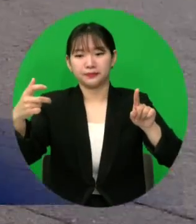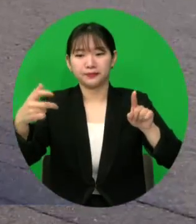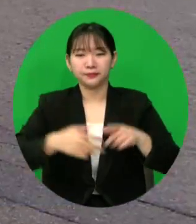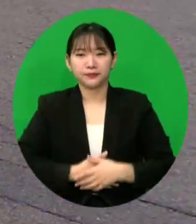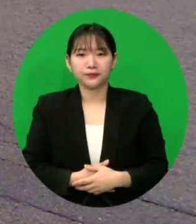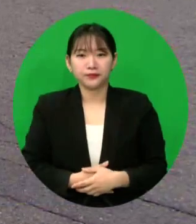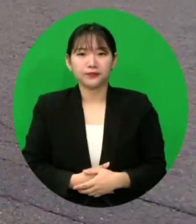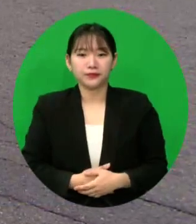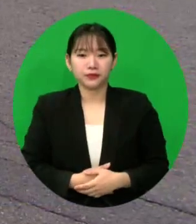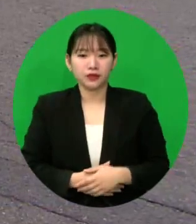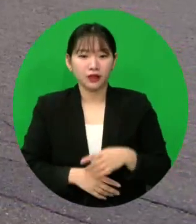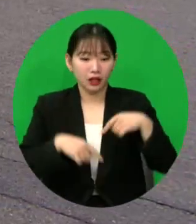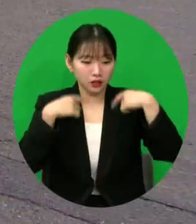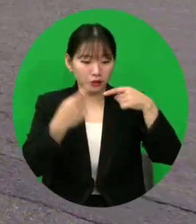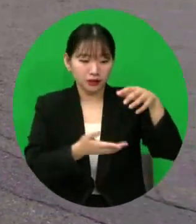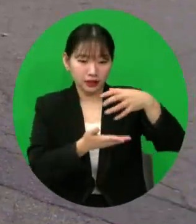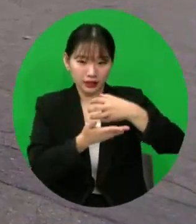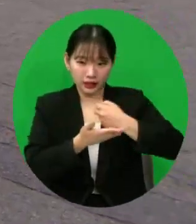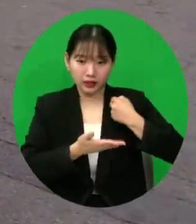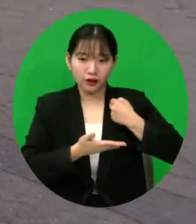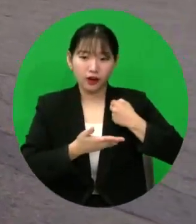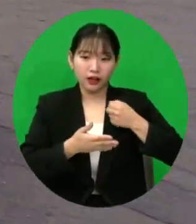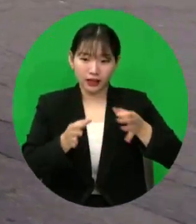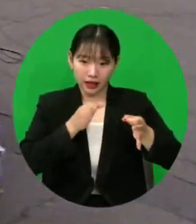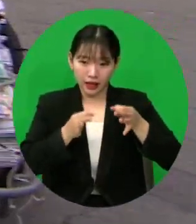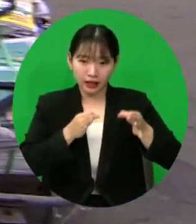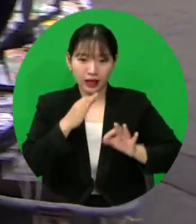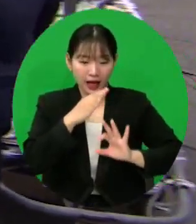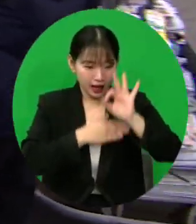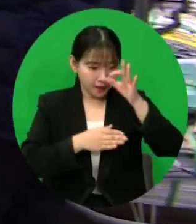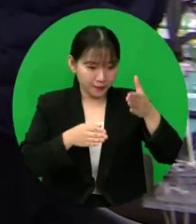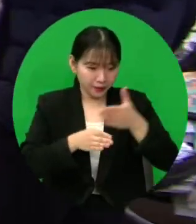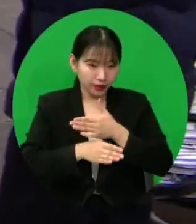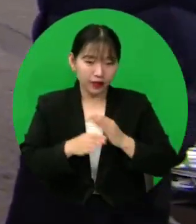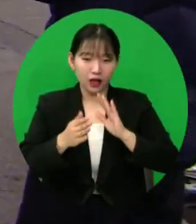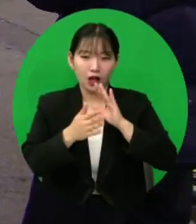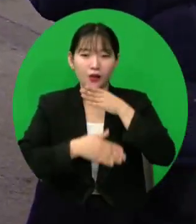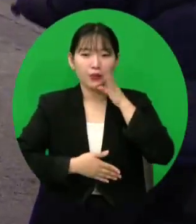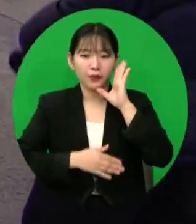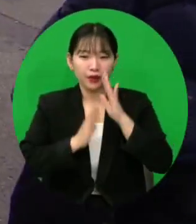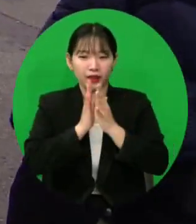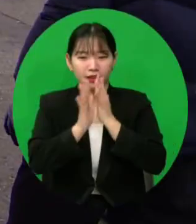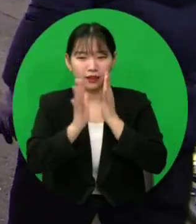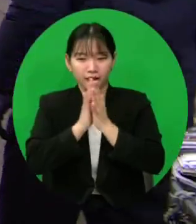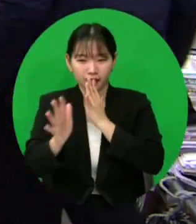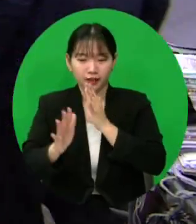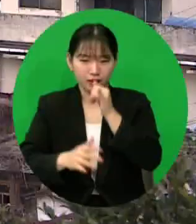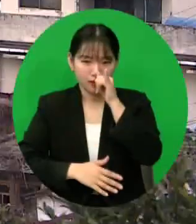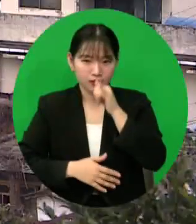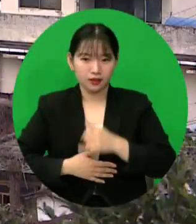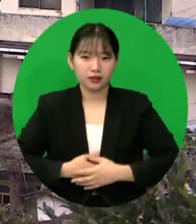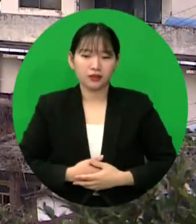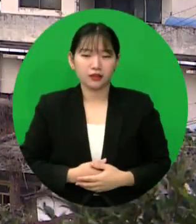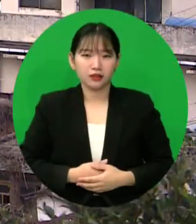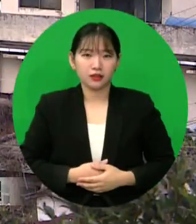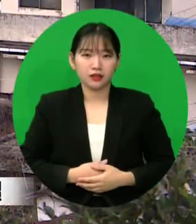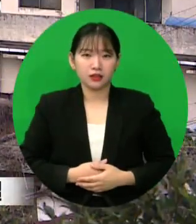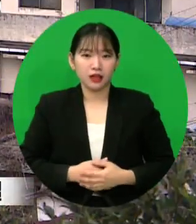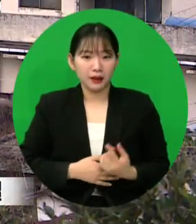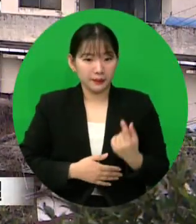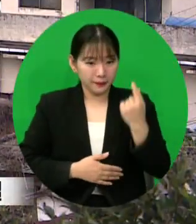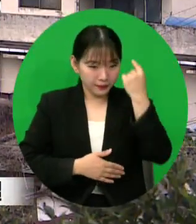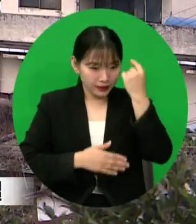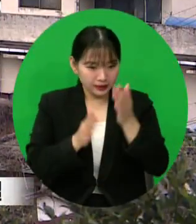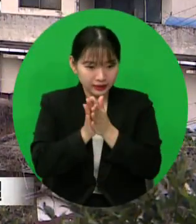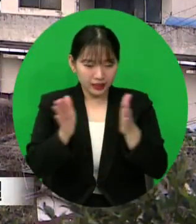원까지. 폐지를 수거하는 고물상에는 이른 시간부터 어르신들의 긴 줄이 이어져 있기도 합니다. 일찍